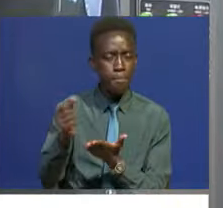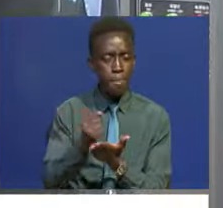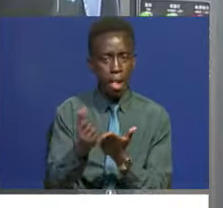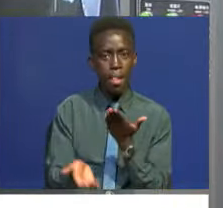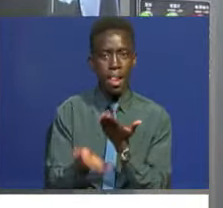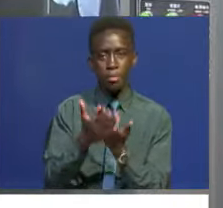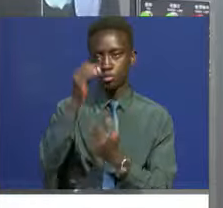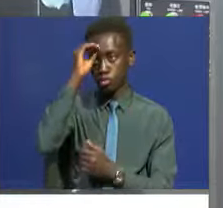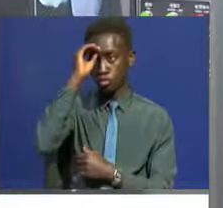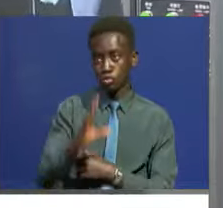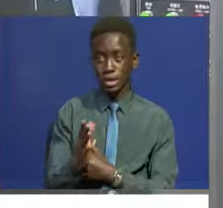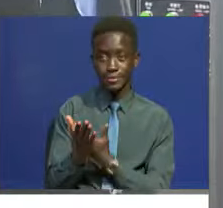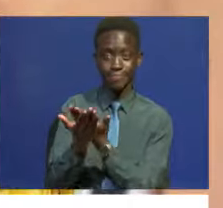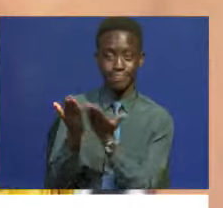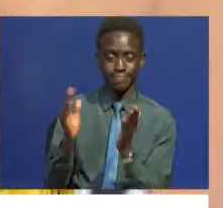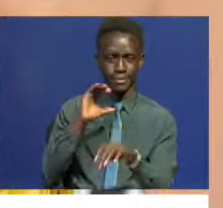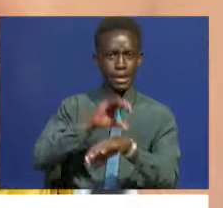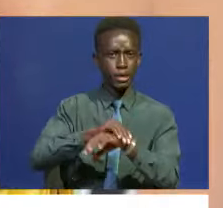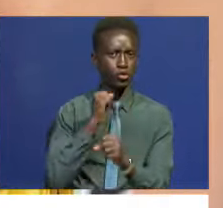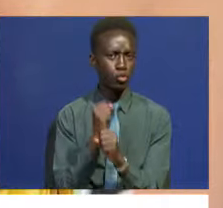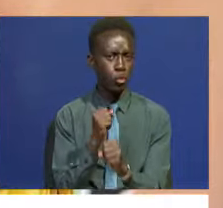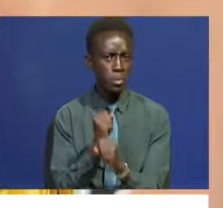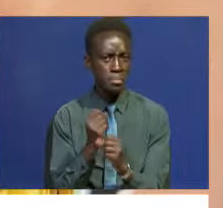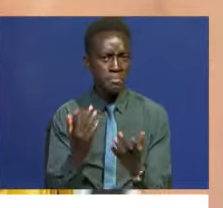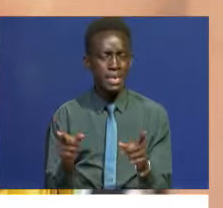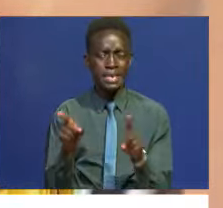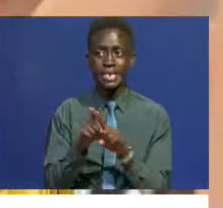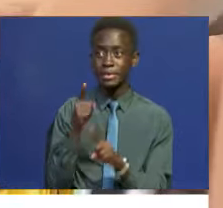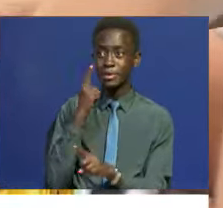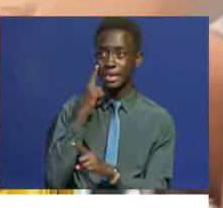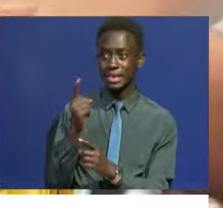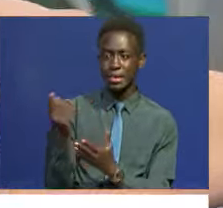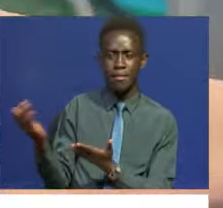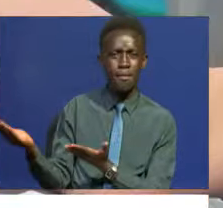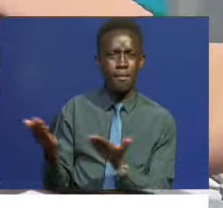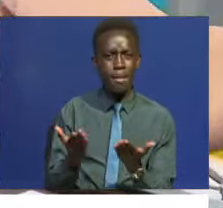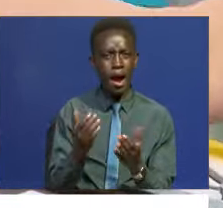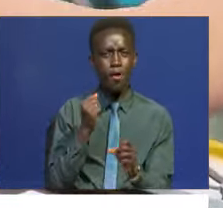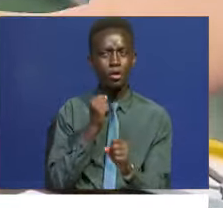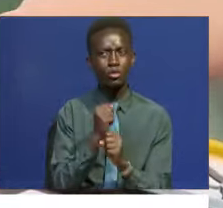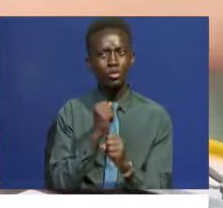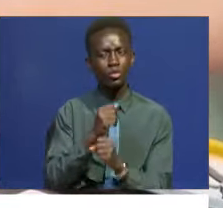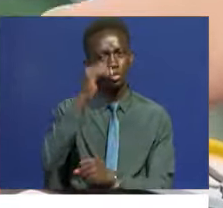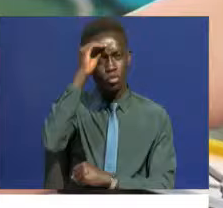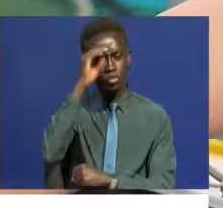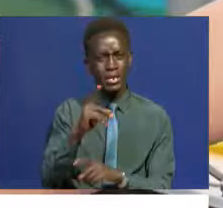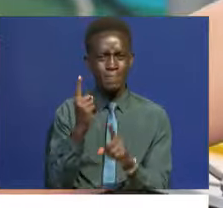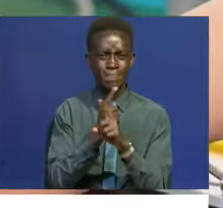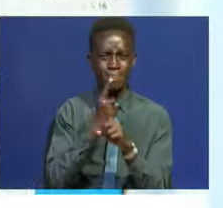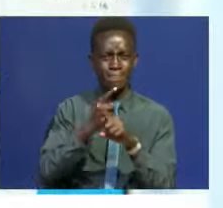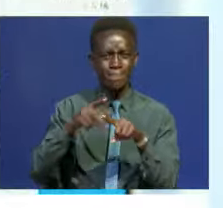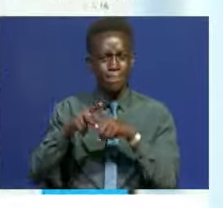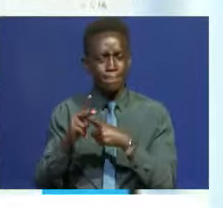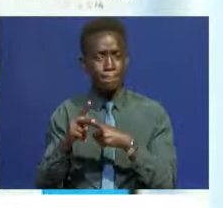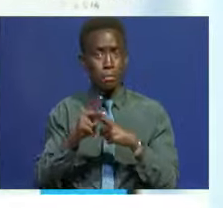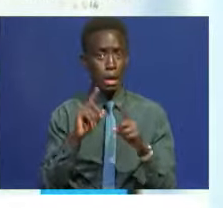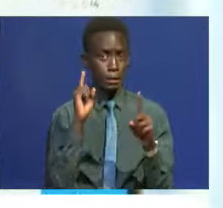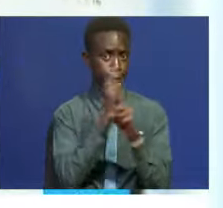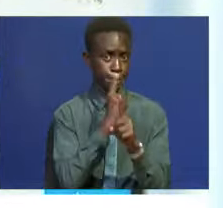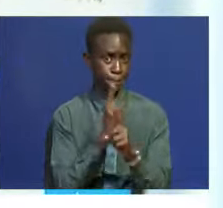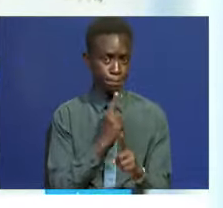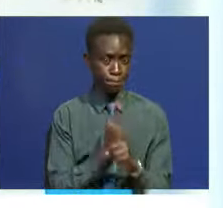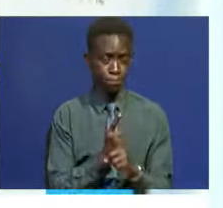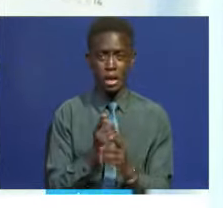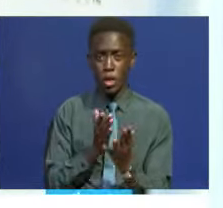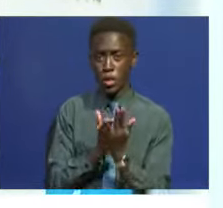na kutoa ruzuku kwa makampuni ambayo yanaajiri wanafunzi waliohitimu kutoka vyuo kwenye taasisi za kiufundi. Kupitia mpango huo wa ajira,